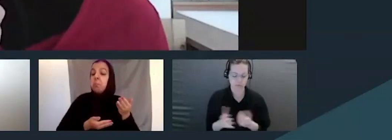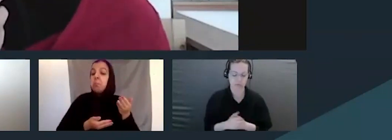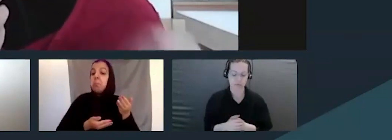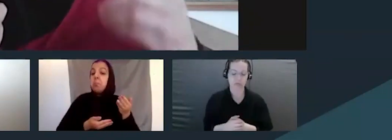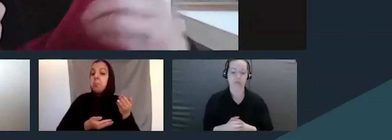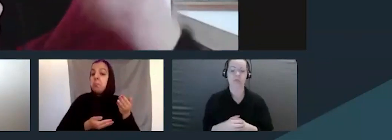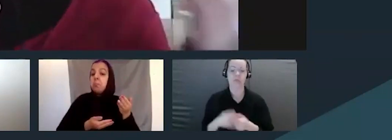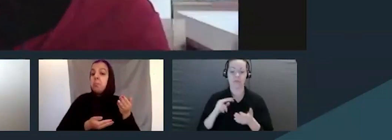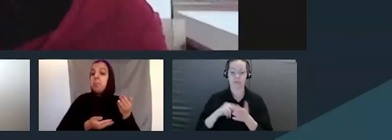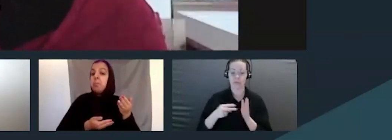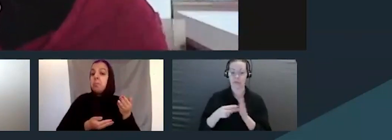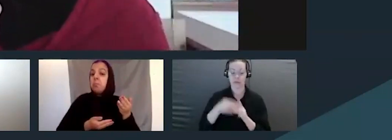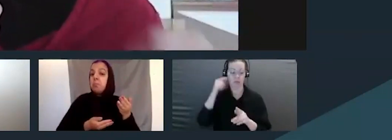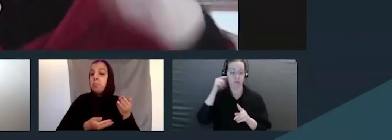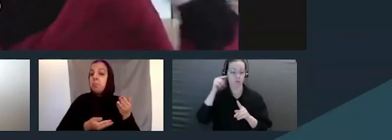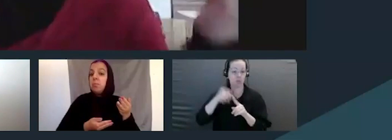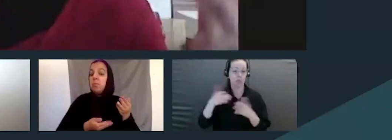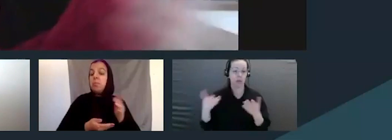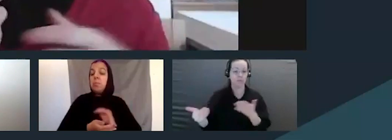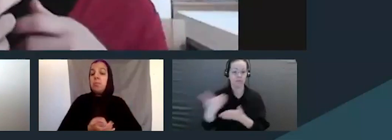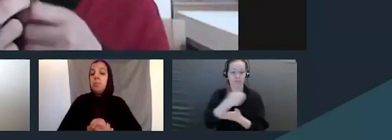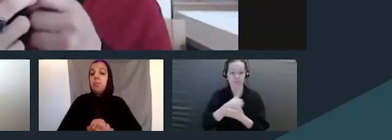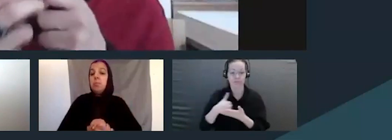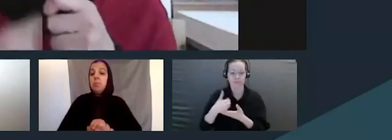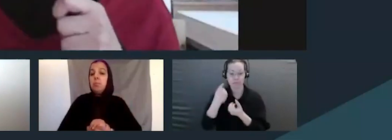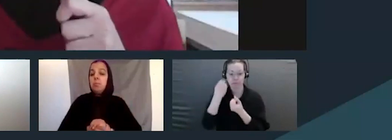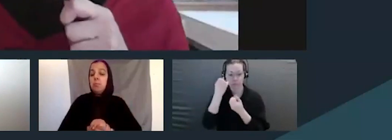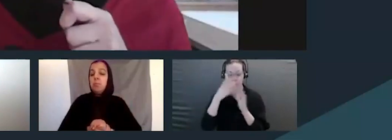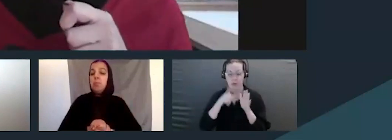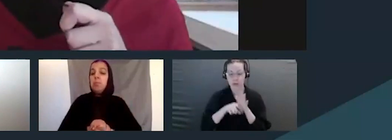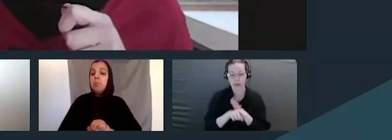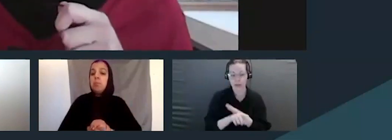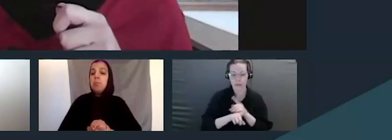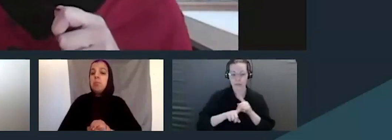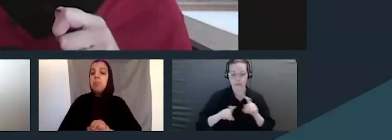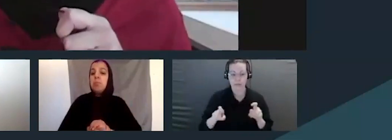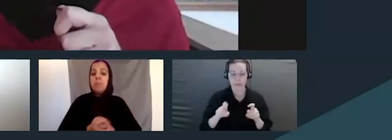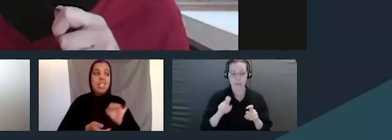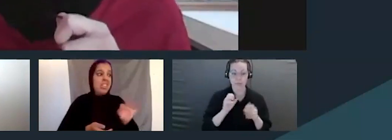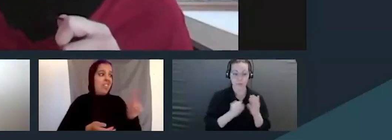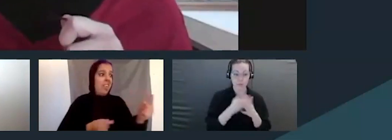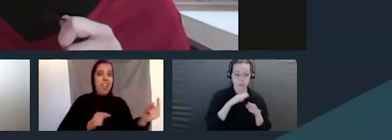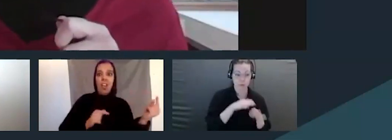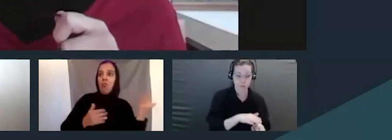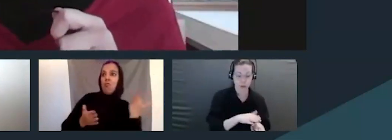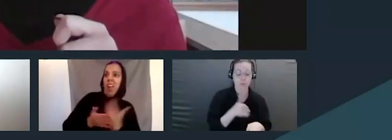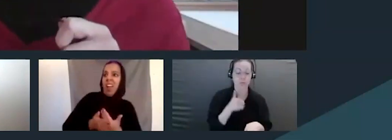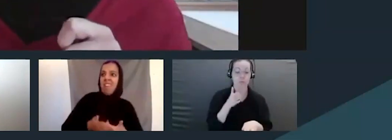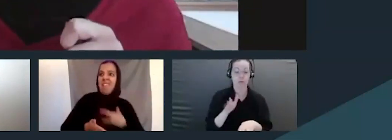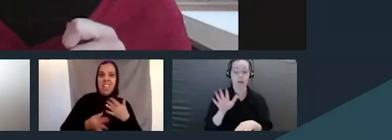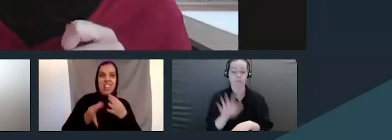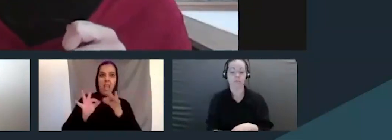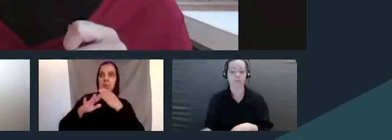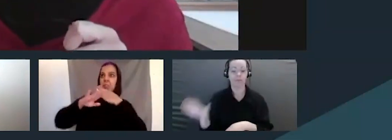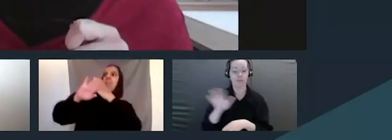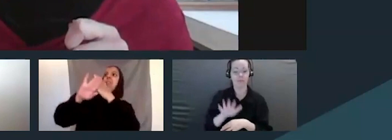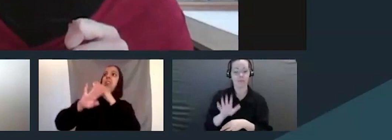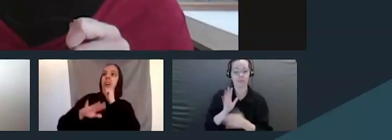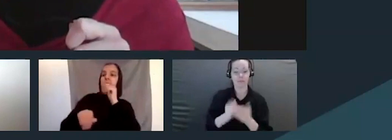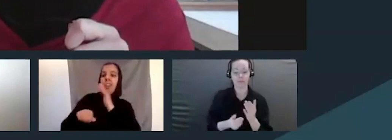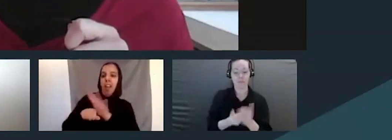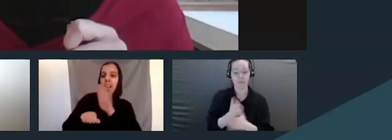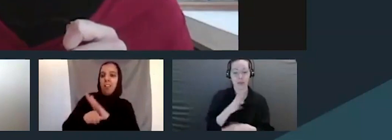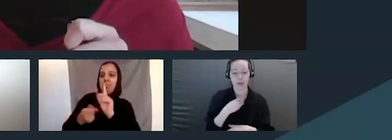Si la langue est un obstacle, étant donné un manque de traduction et d'interprétation, nous faisons